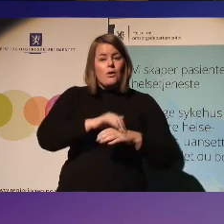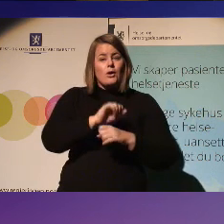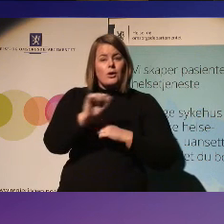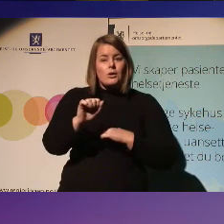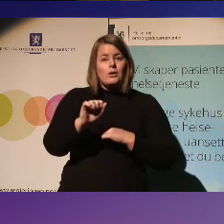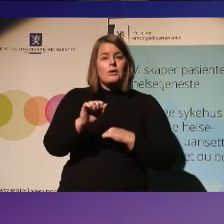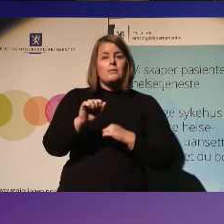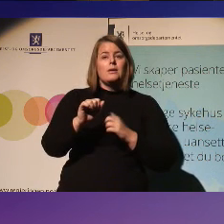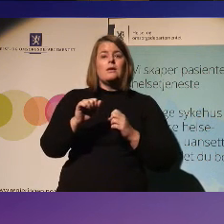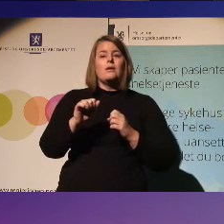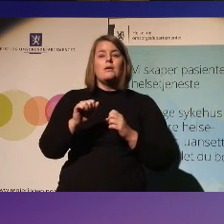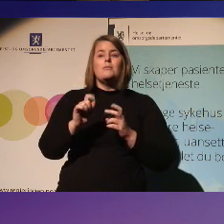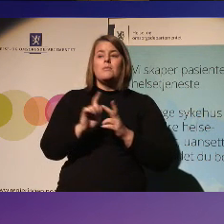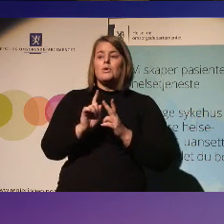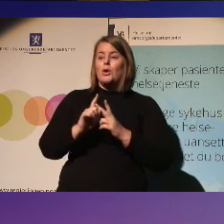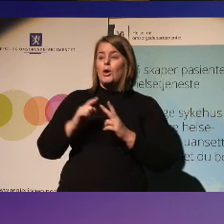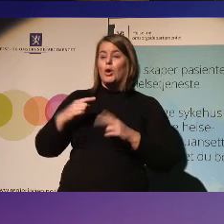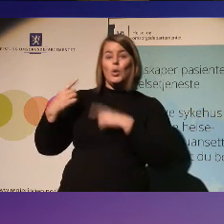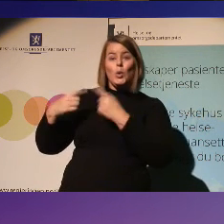til kronisk syke